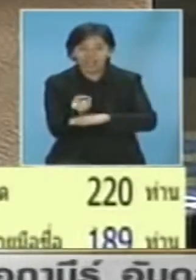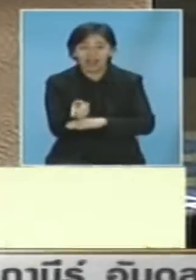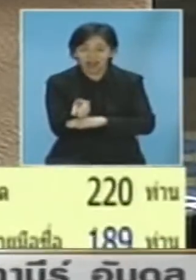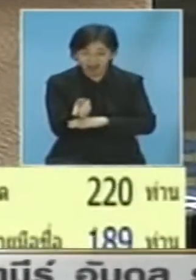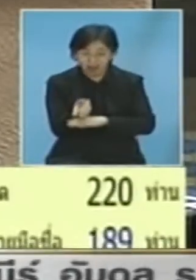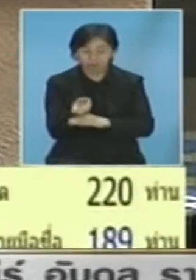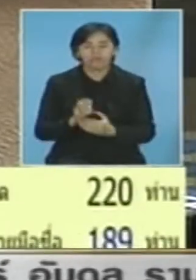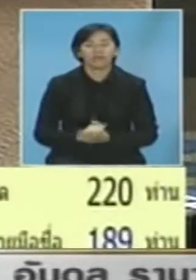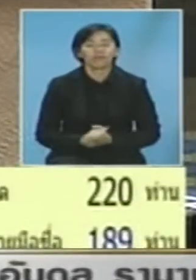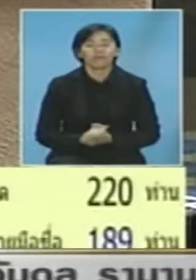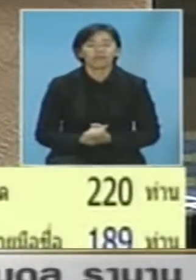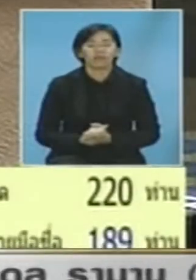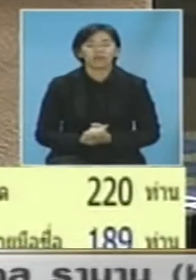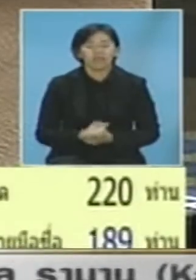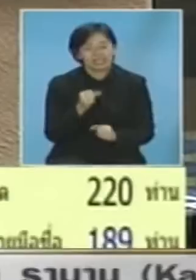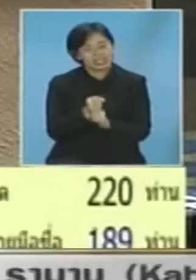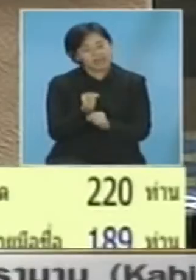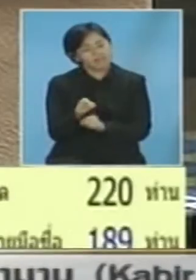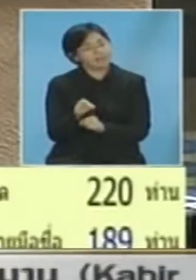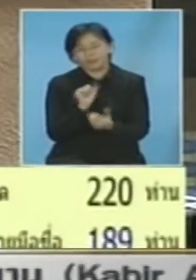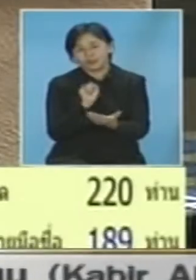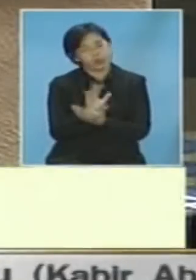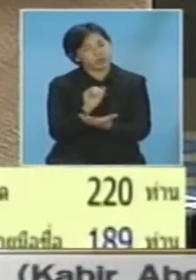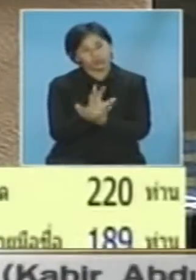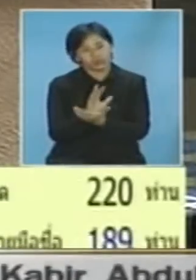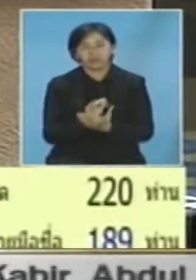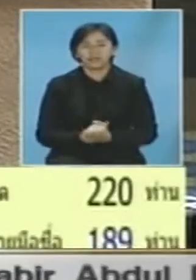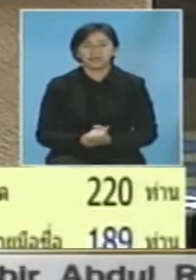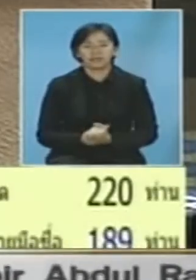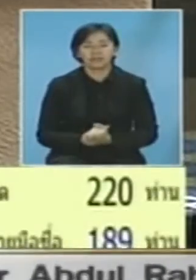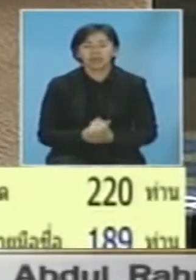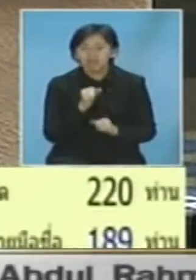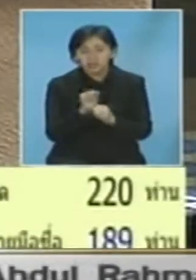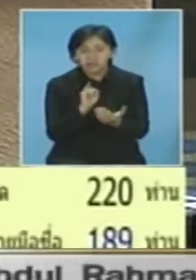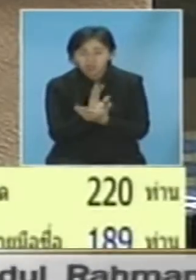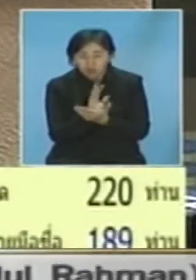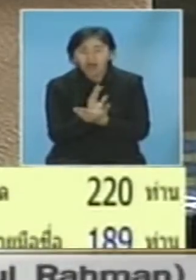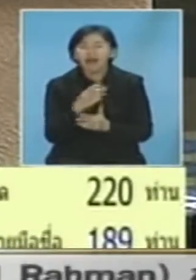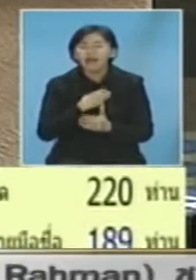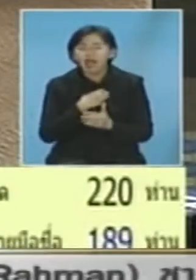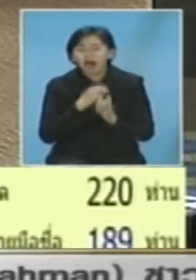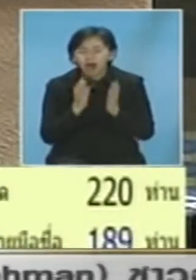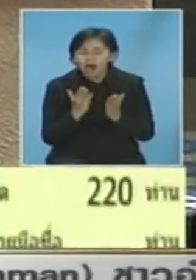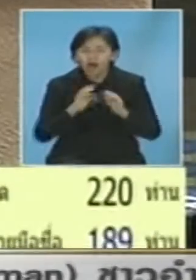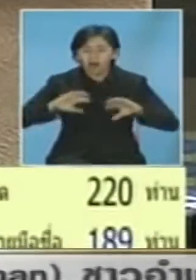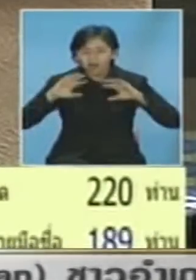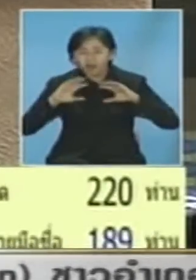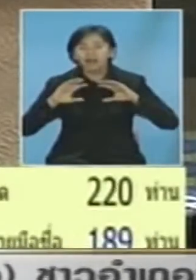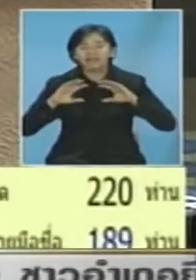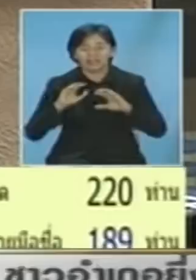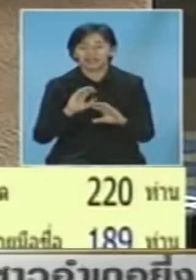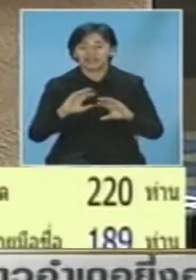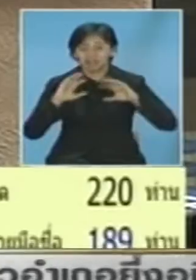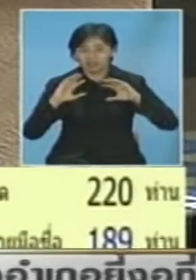ญชีนั้นกระทำโดยไม่ถูกต้องเพื่อจะแสดงให้เห็นว่ารัฐบาลของผู้ถูกกล่าวห